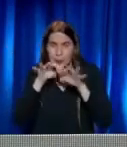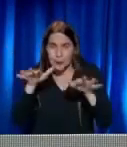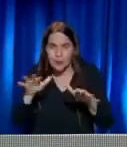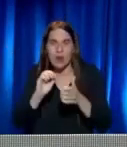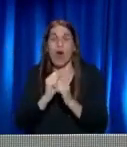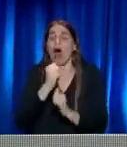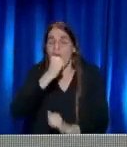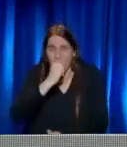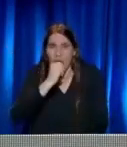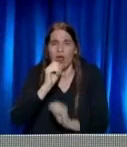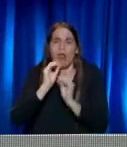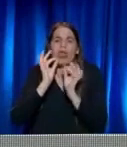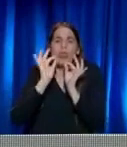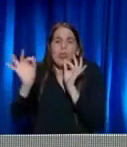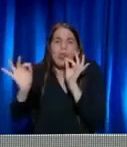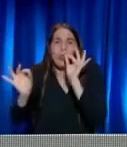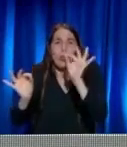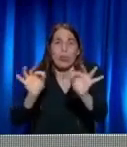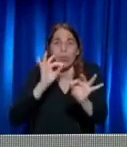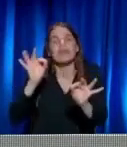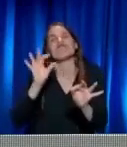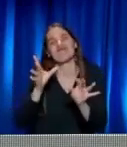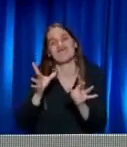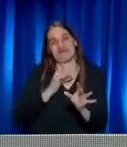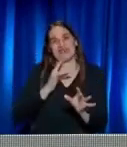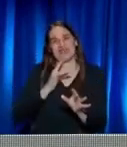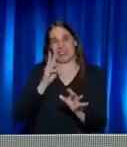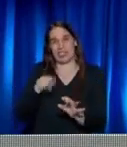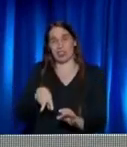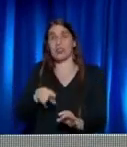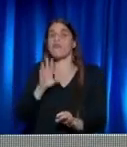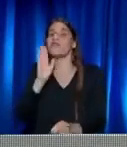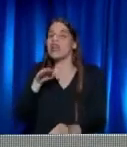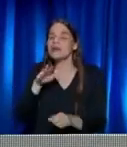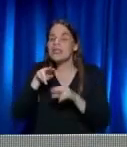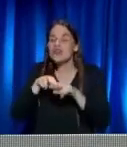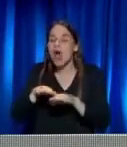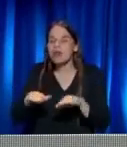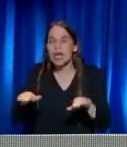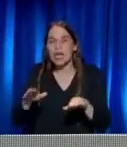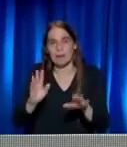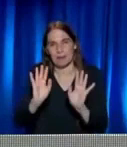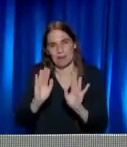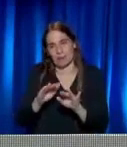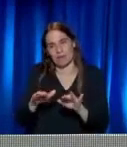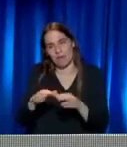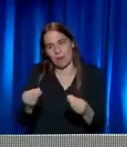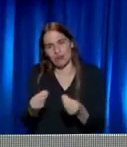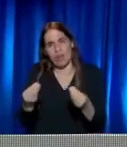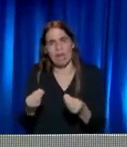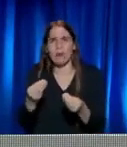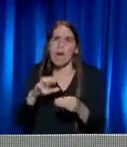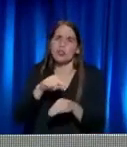מהרוק שלו ניטז ומגיע אליך, אז זה מדבק. וגם אנחנו יודעים שהוא כנראה נשאר על משטחים. לא כנראה, שהוא נשאר על משטחים לפחות לכמה שעות.